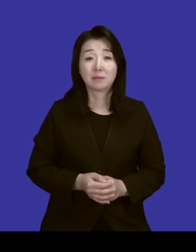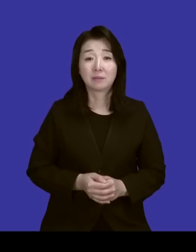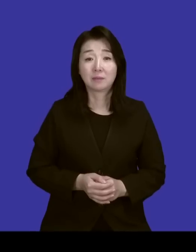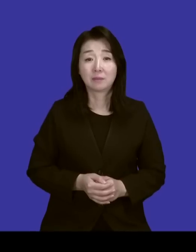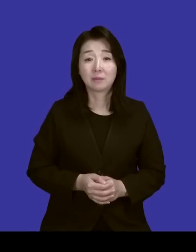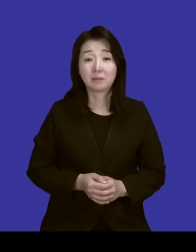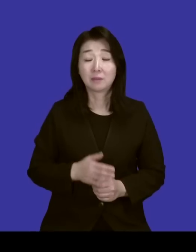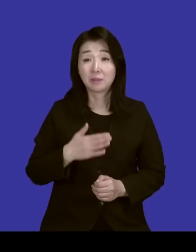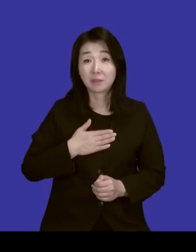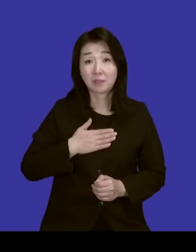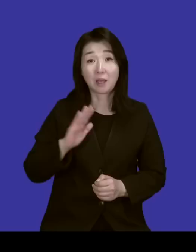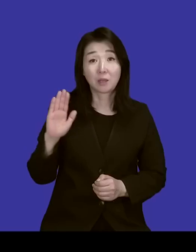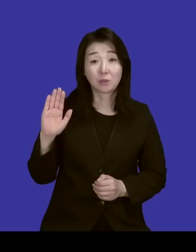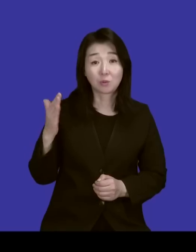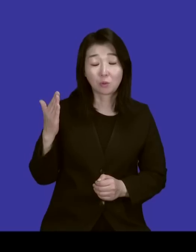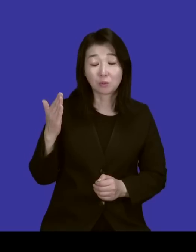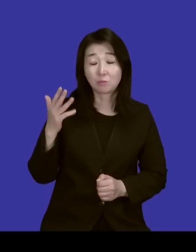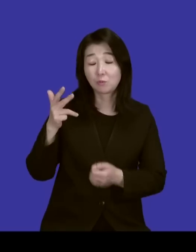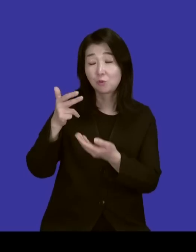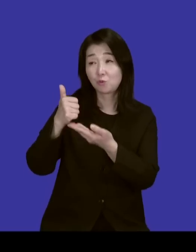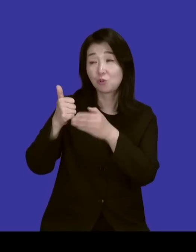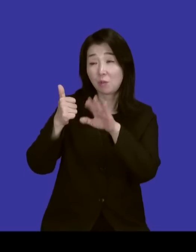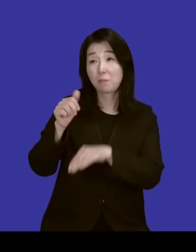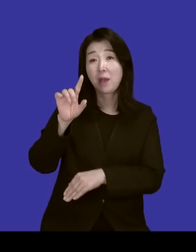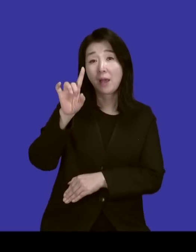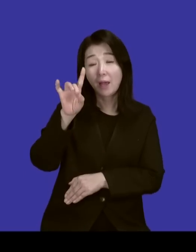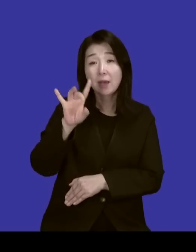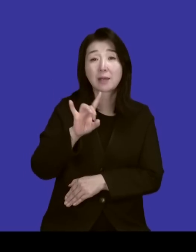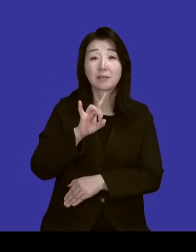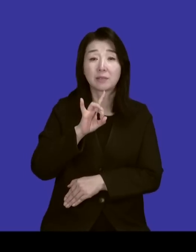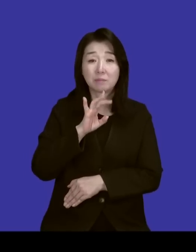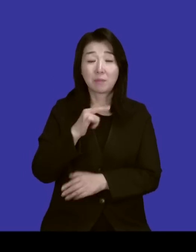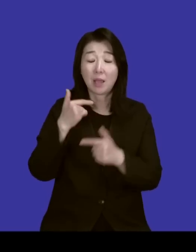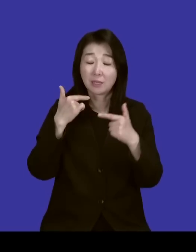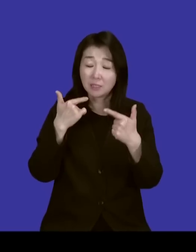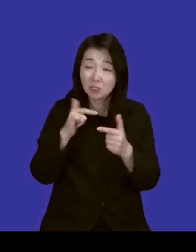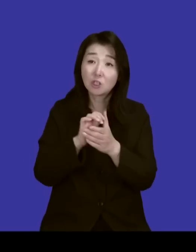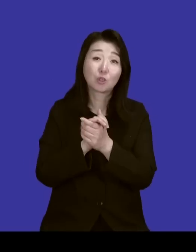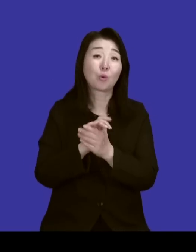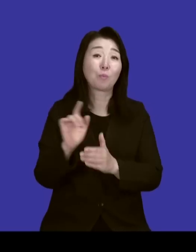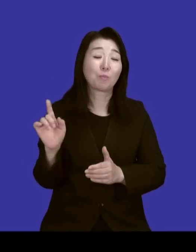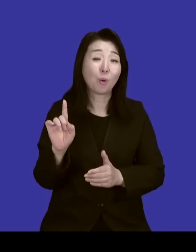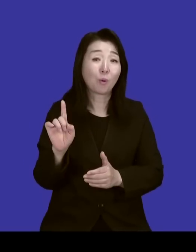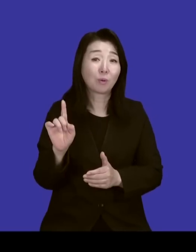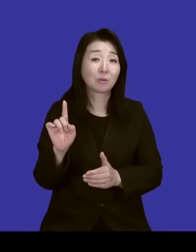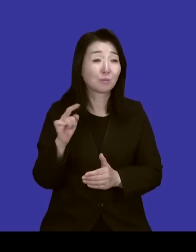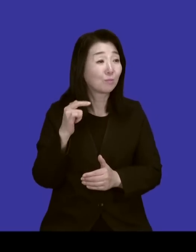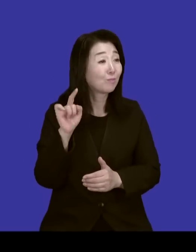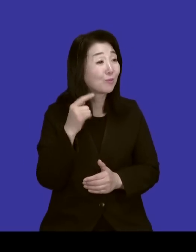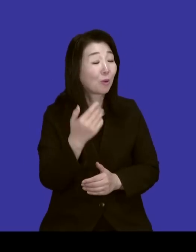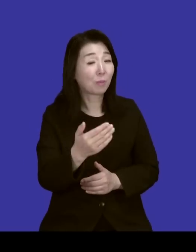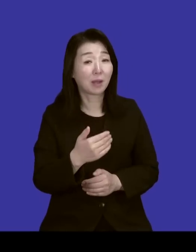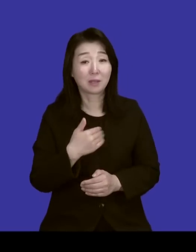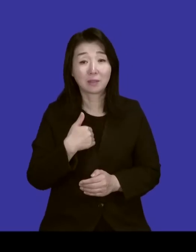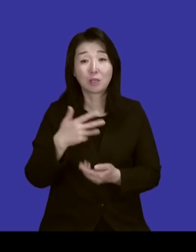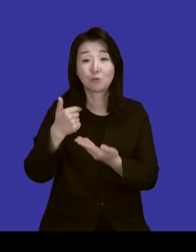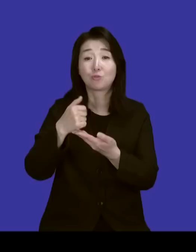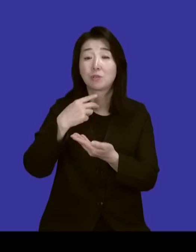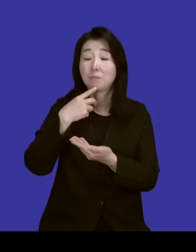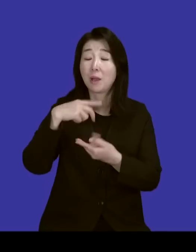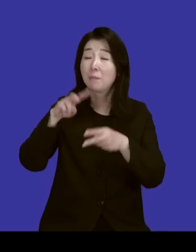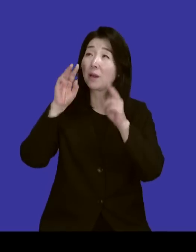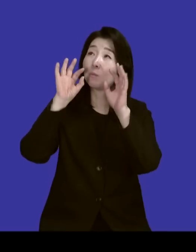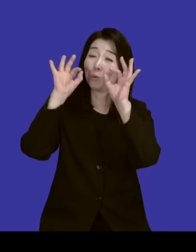나 요새 주님 앞에 한 가지만 늘 밤낮 말하고 있어. 뭔데? 그러니까 저 주님만